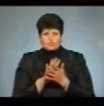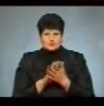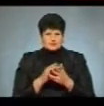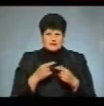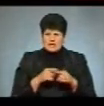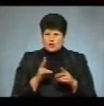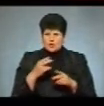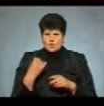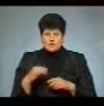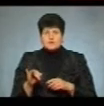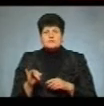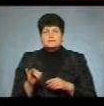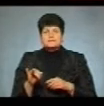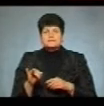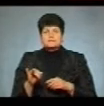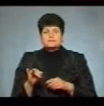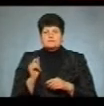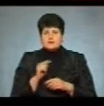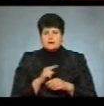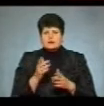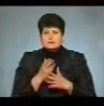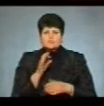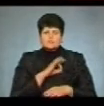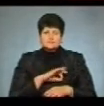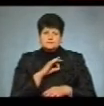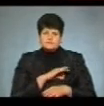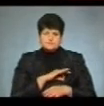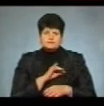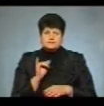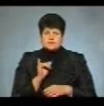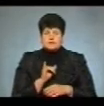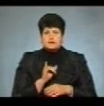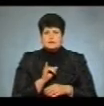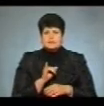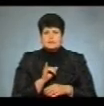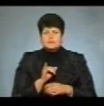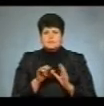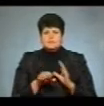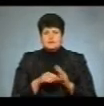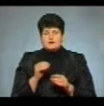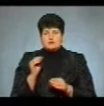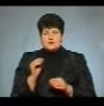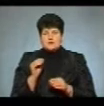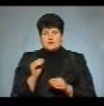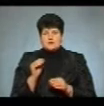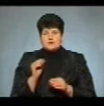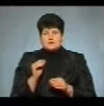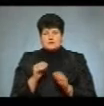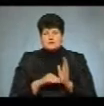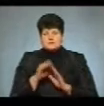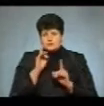технологій, ті, які будуть застосовуватися, і вибори парламентські будуть